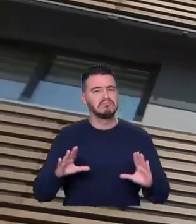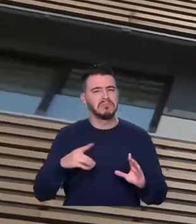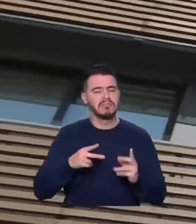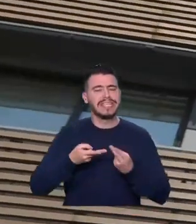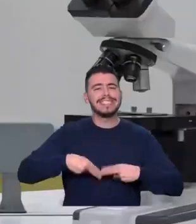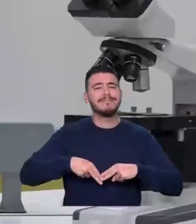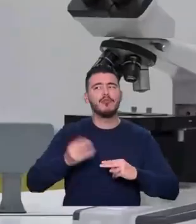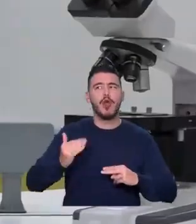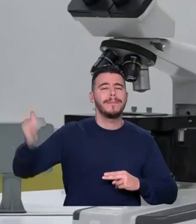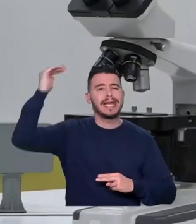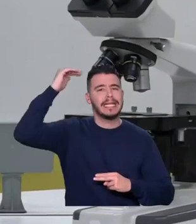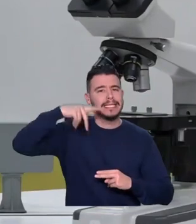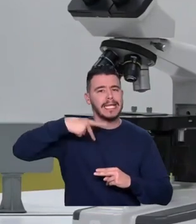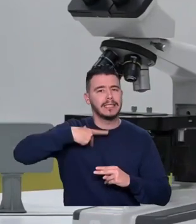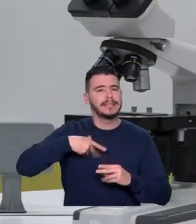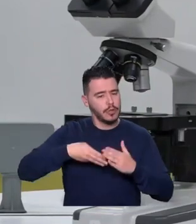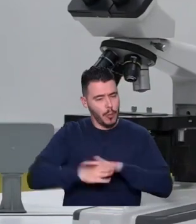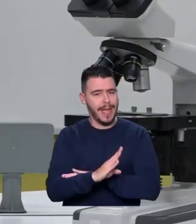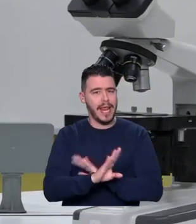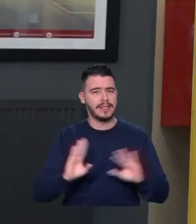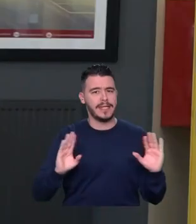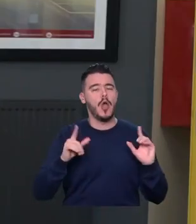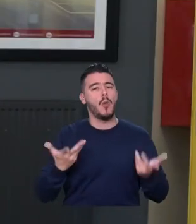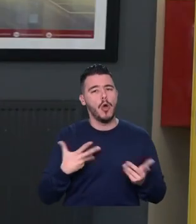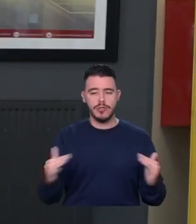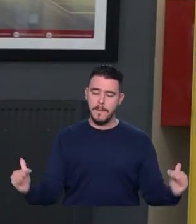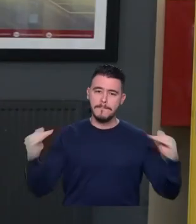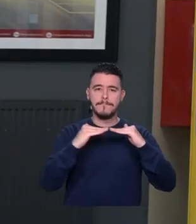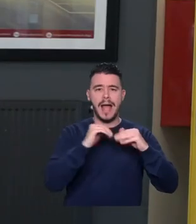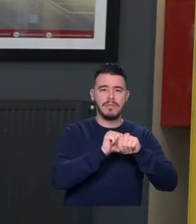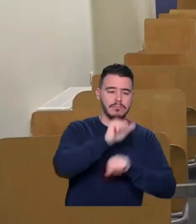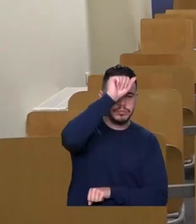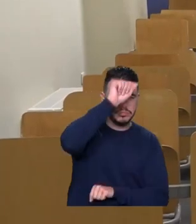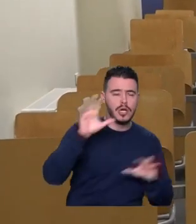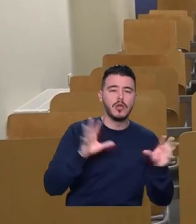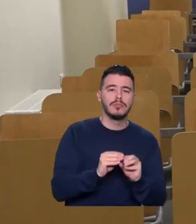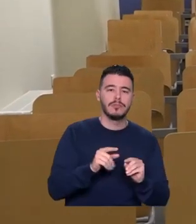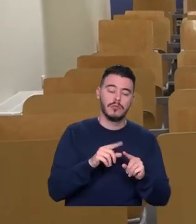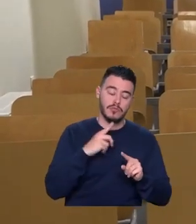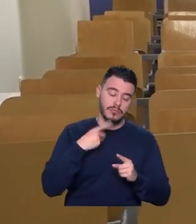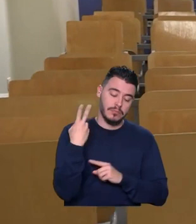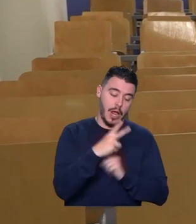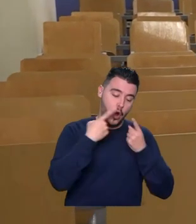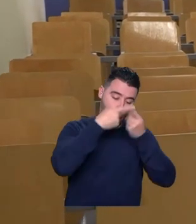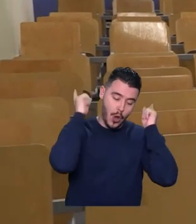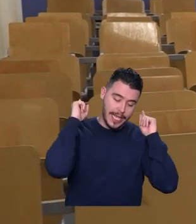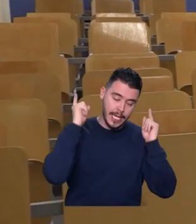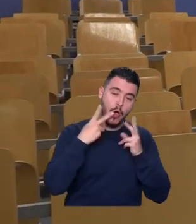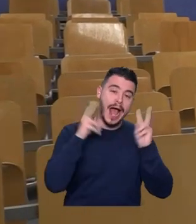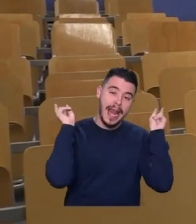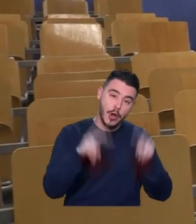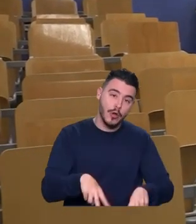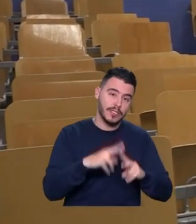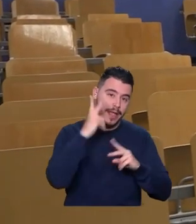Συμβουλίου της Επικρατείας, σχεδιάζεται η επαγγελματική ισοδυναμία σε ειδικότητες του τομέα υγείας που διαφημίζονταν ως αναγνωρισμένες σπουδές, ενώ δεν